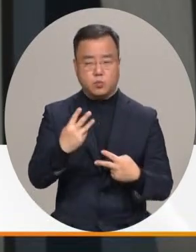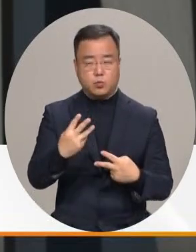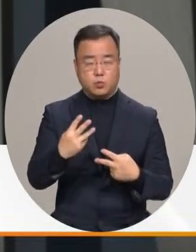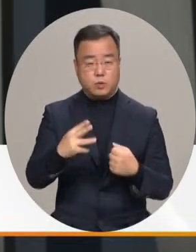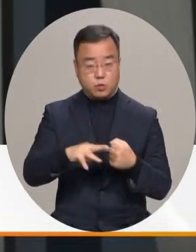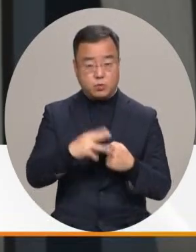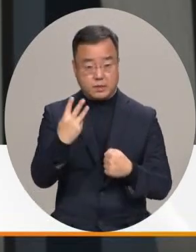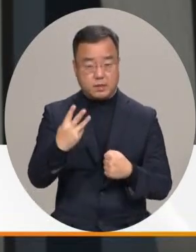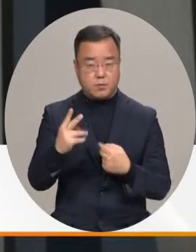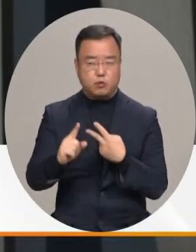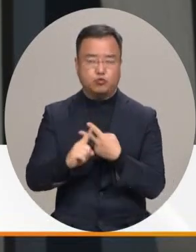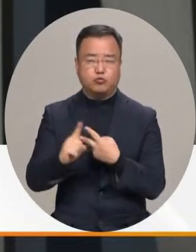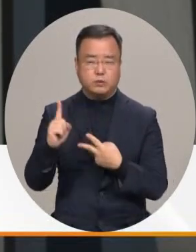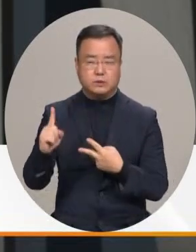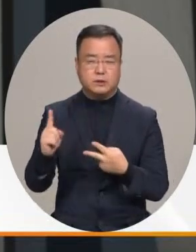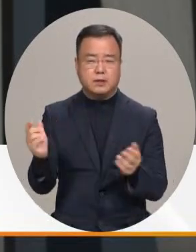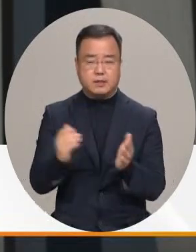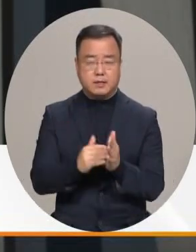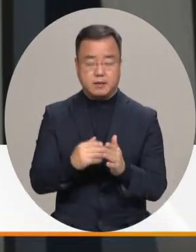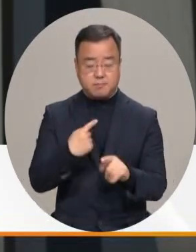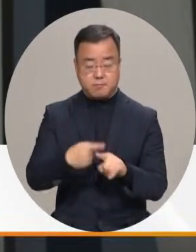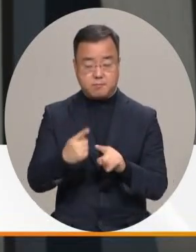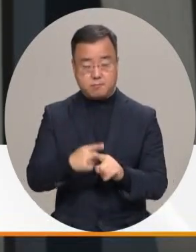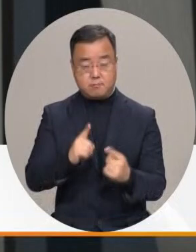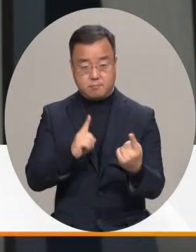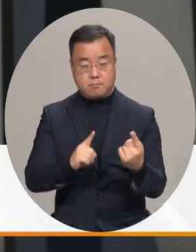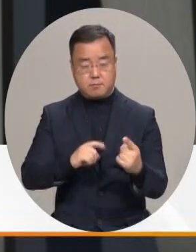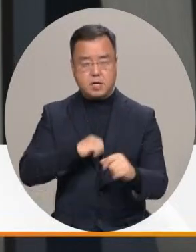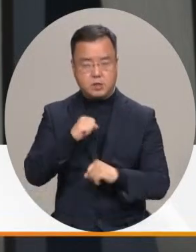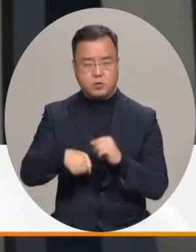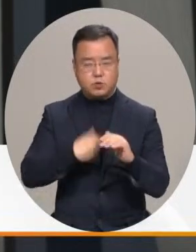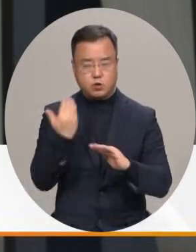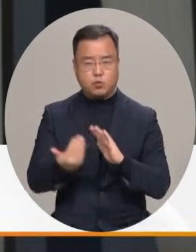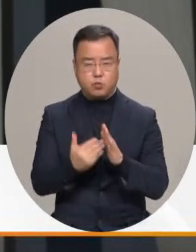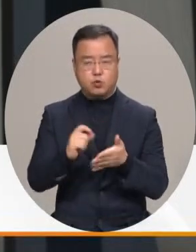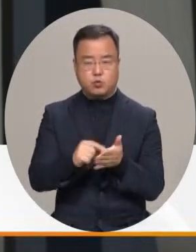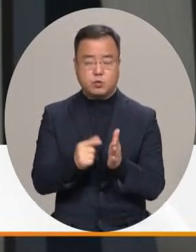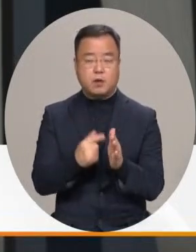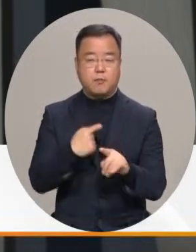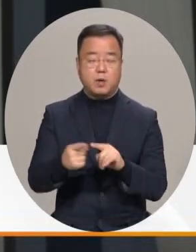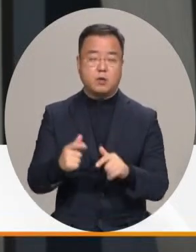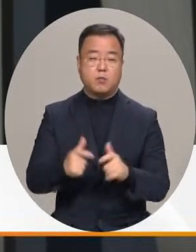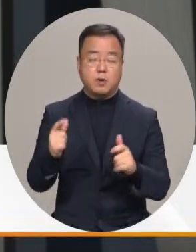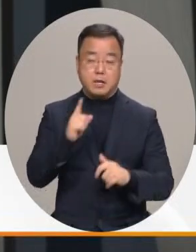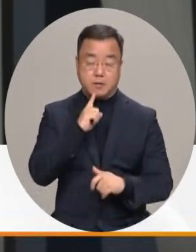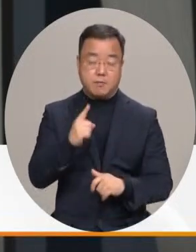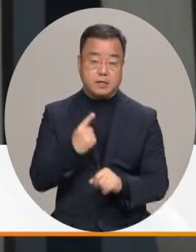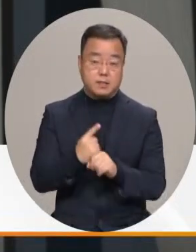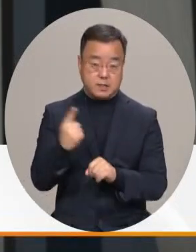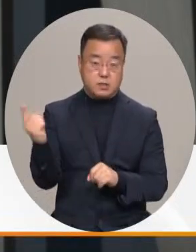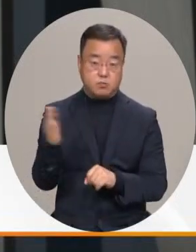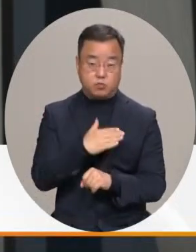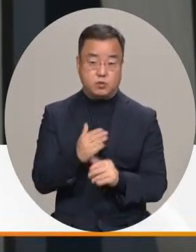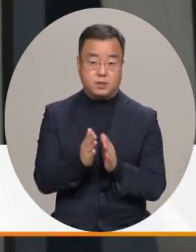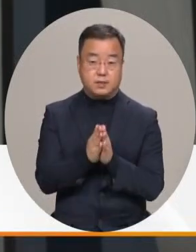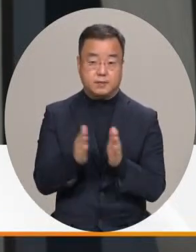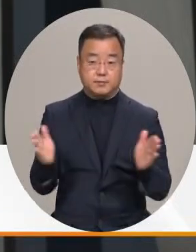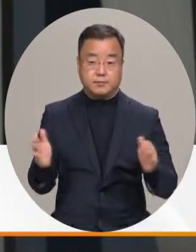학업 성취도 자율 평가를 확대한다고 약속했는데요 다만이 평가는 내년 신학기부터 시작될